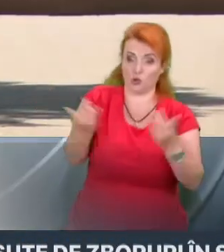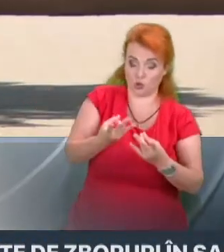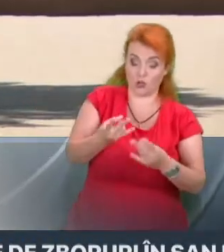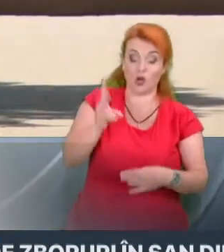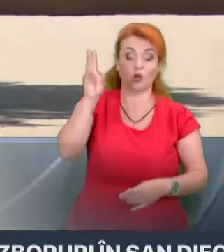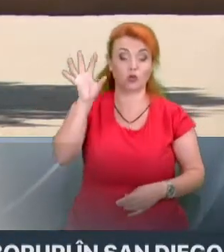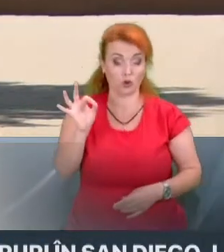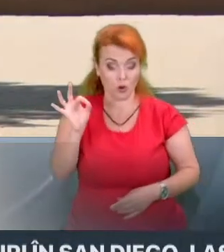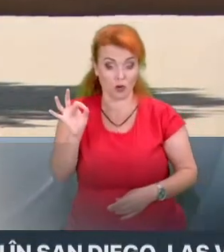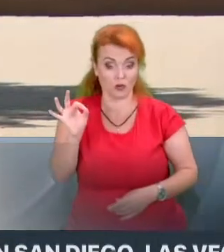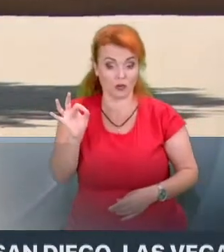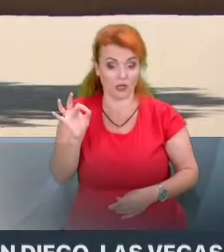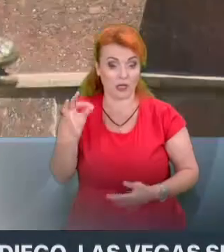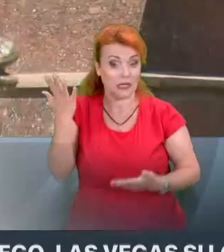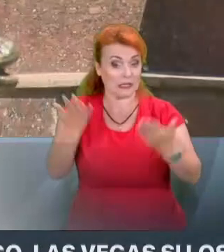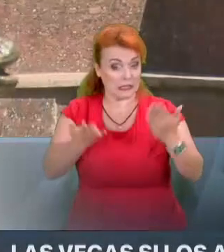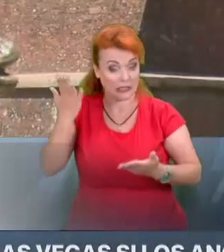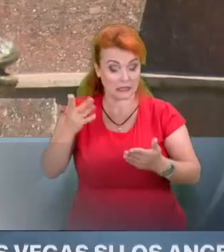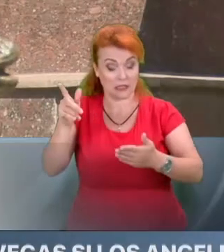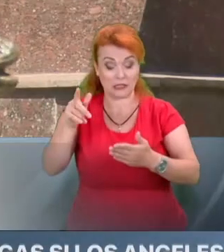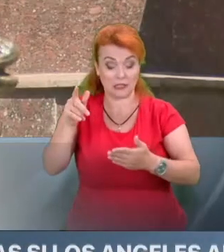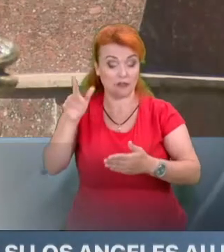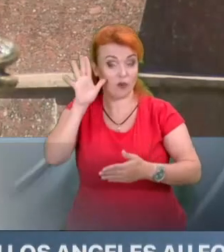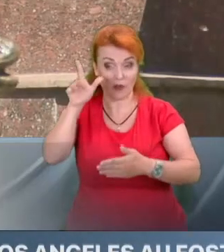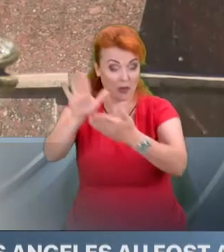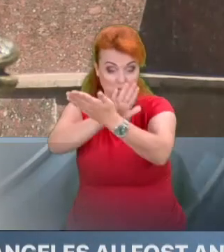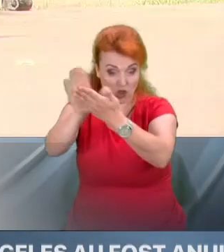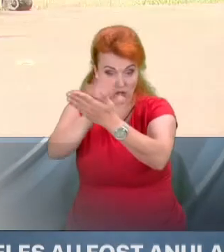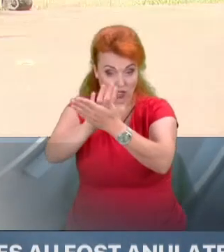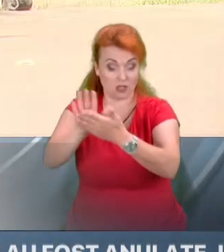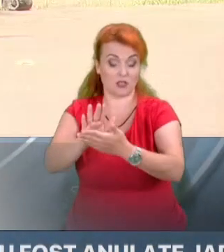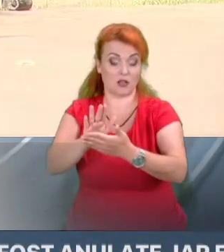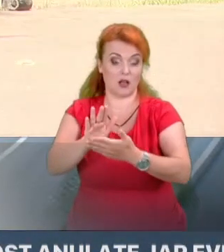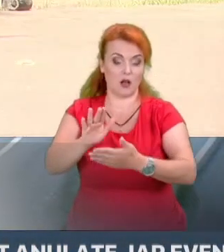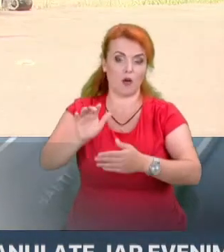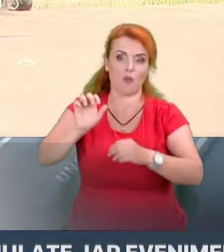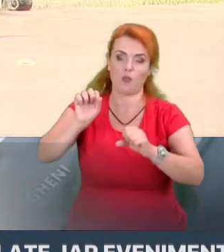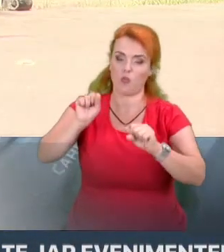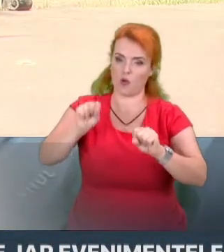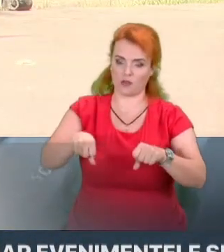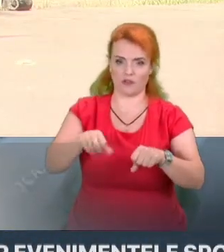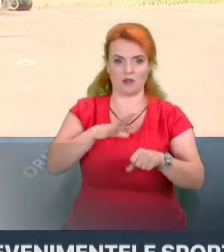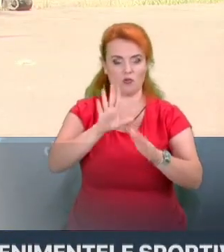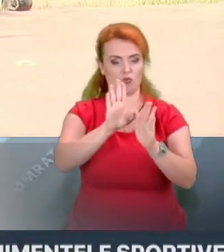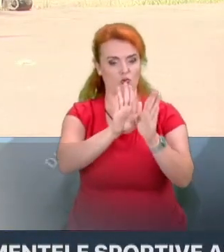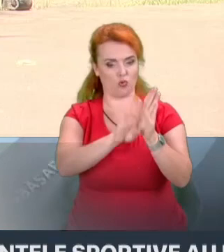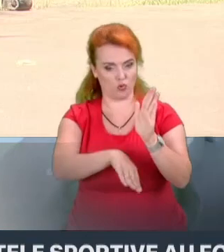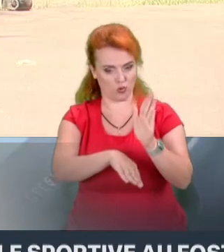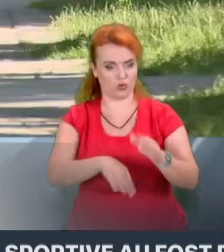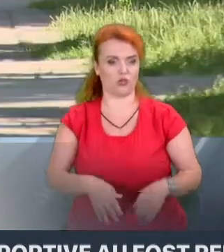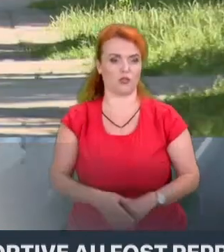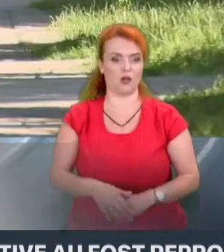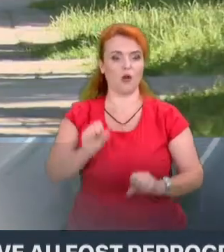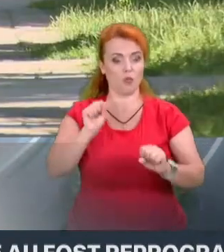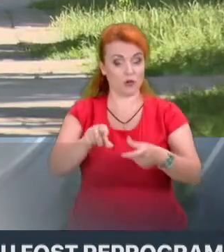multe ori dacă nu sunt curățite filtrele cum e nevoie, atunci putem să facem și unele